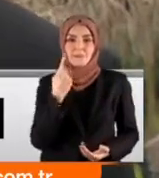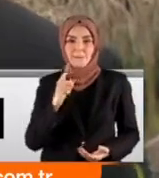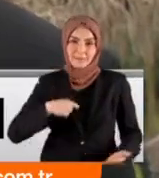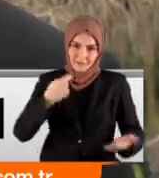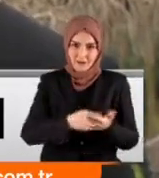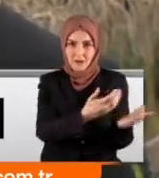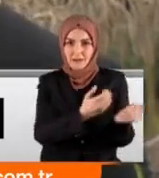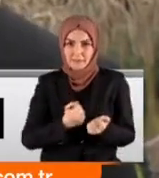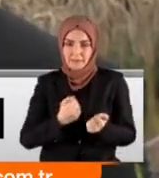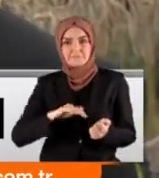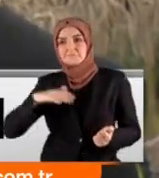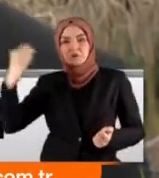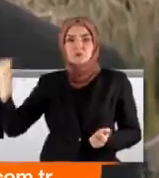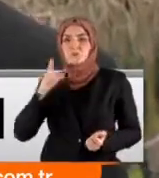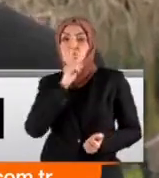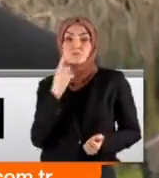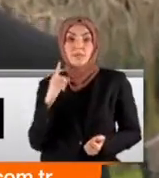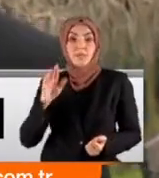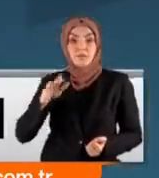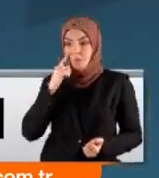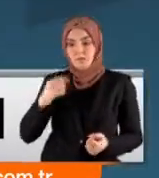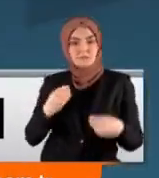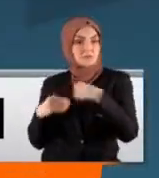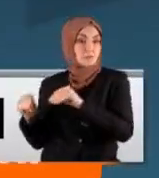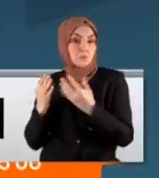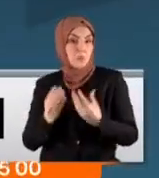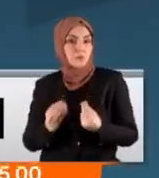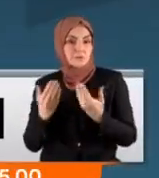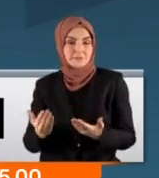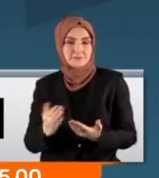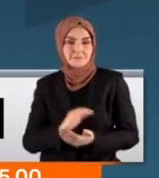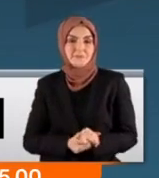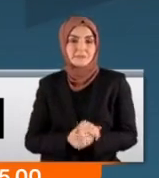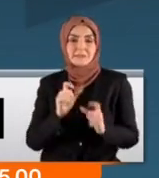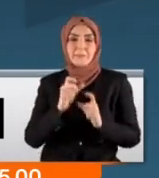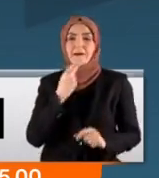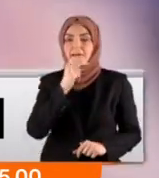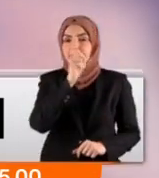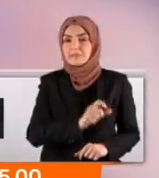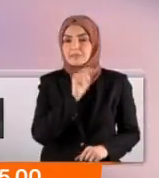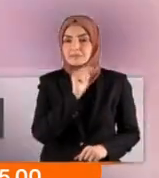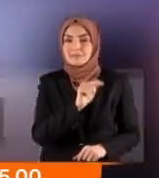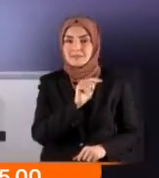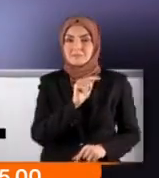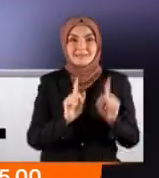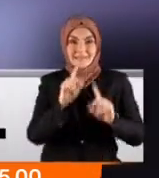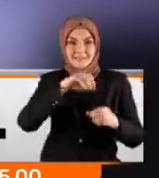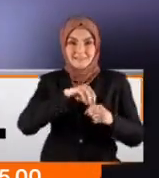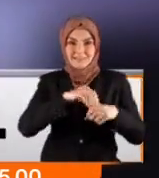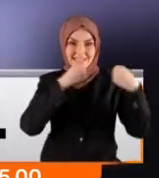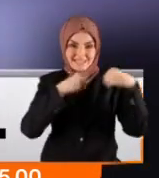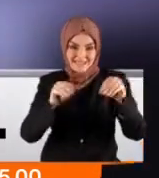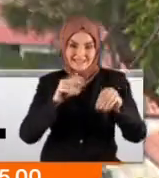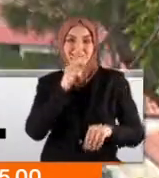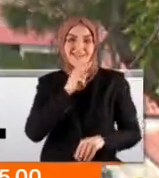bir insana 500000 gelip onu bağışa dönüştürebilir Saba tümerde dijital ortamda sattığı kakasını bağış kampanyasına